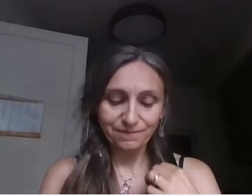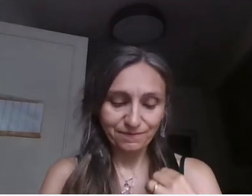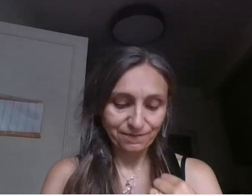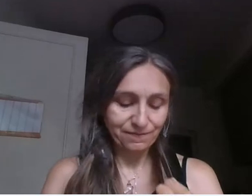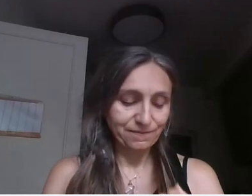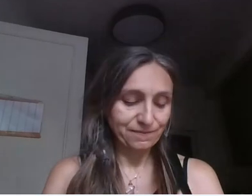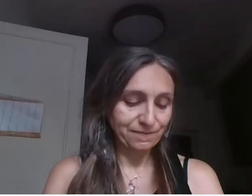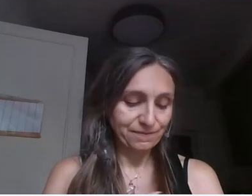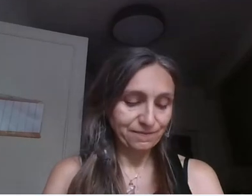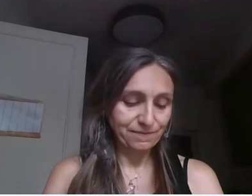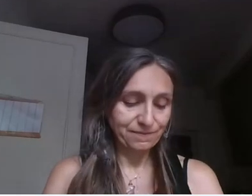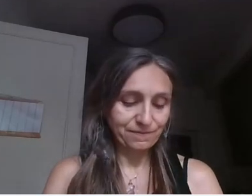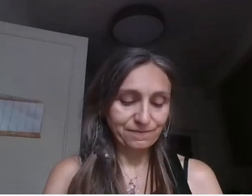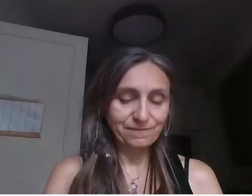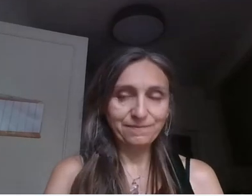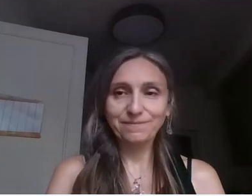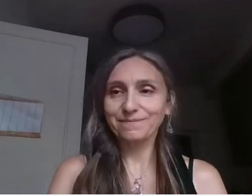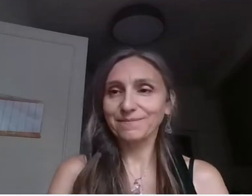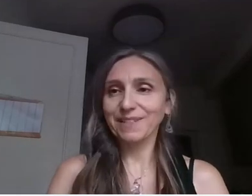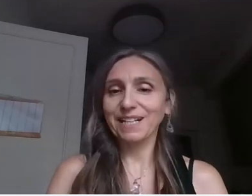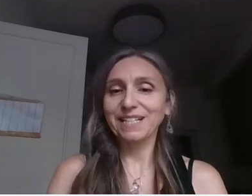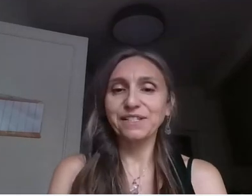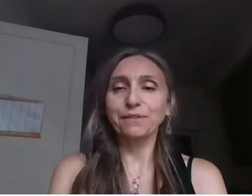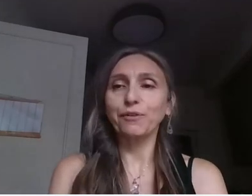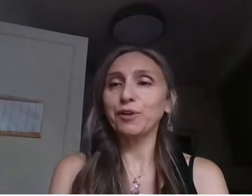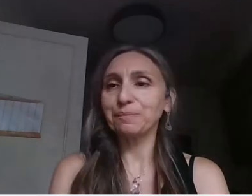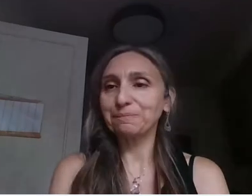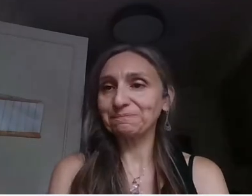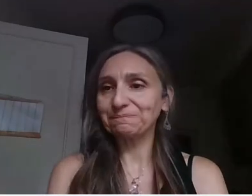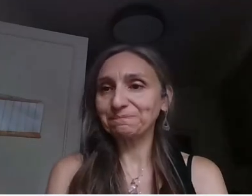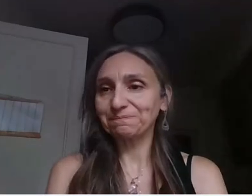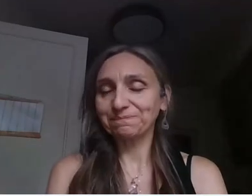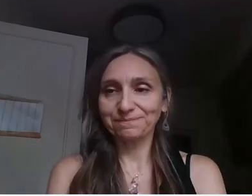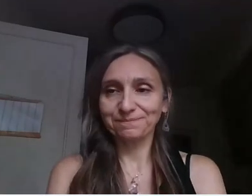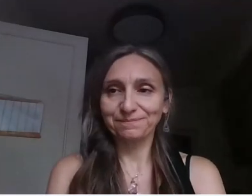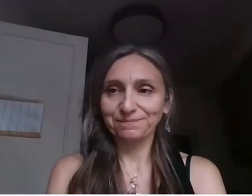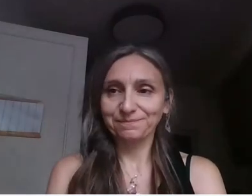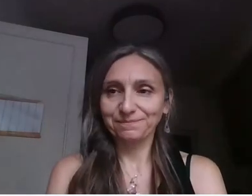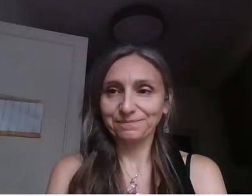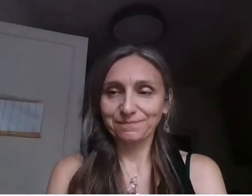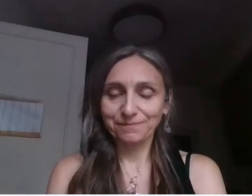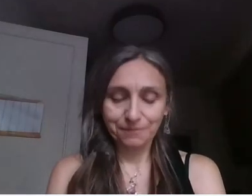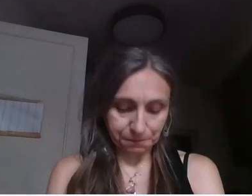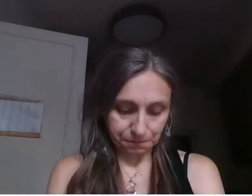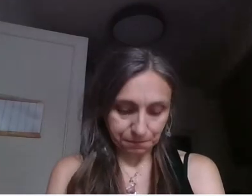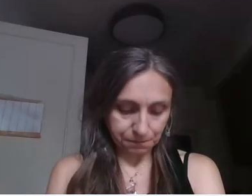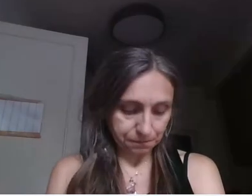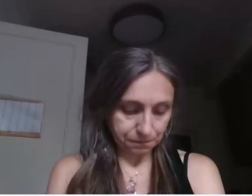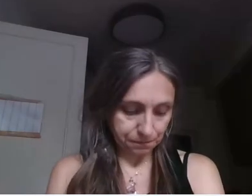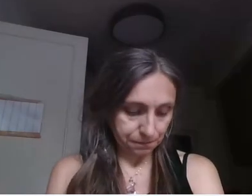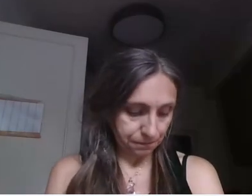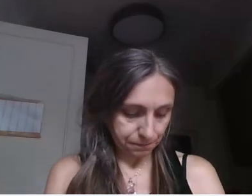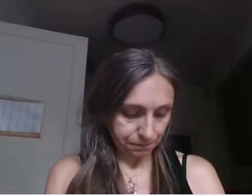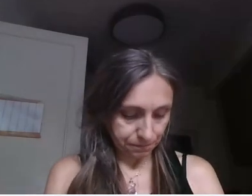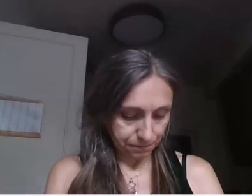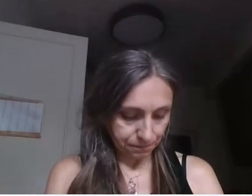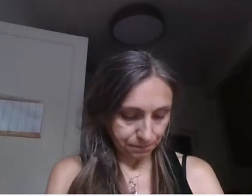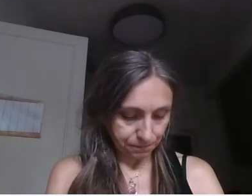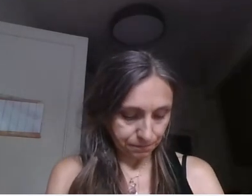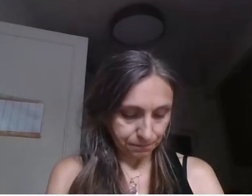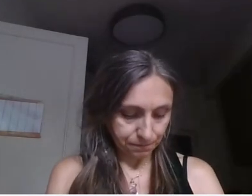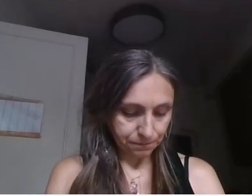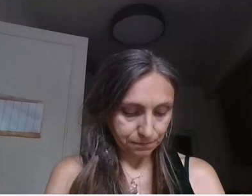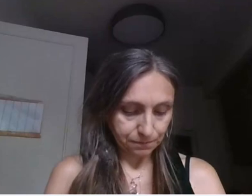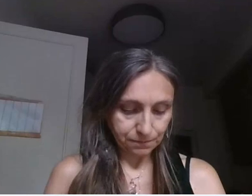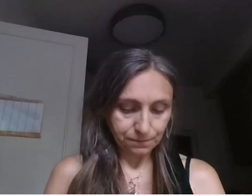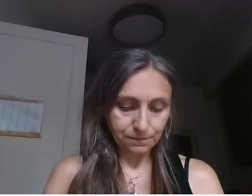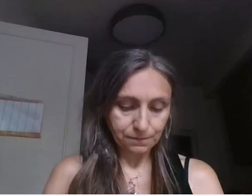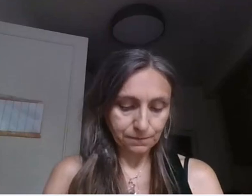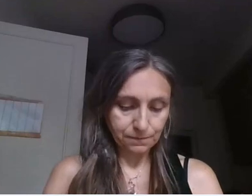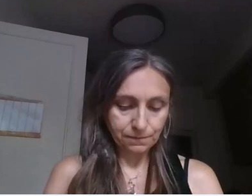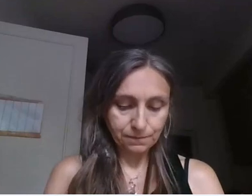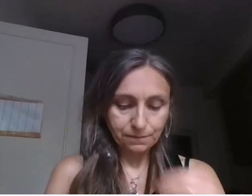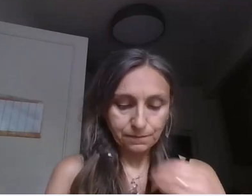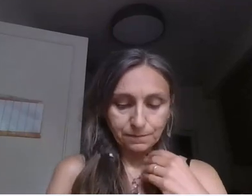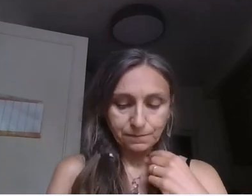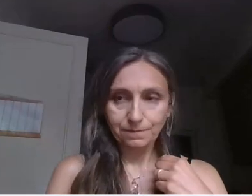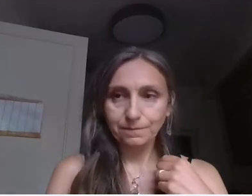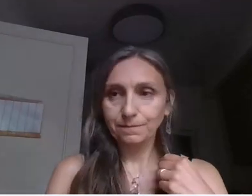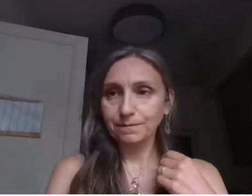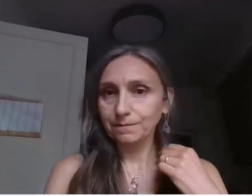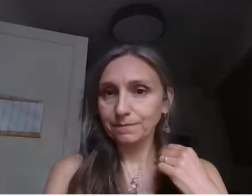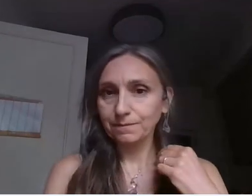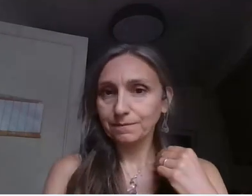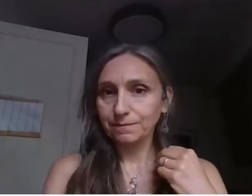domande, io ringrazio ancora Stefano e Grazie a voi. Laura appunto per l'intervento davvero molto interessante e